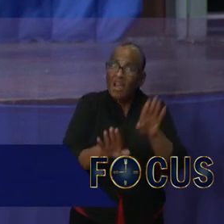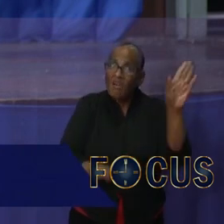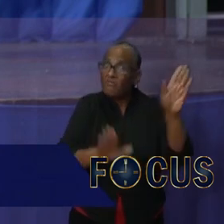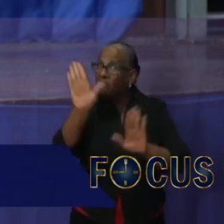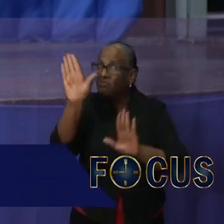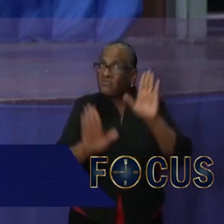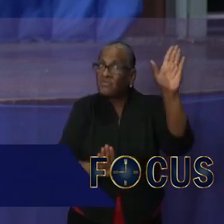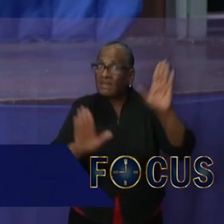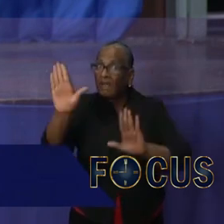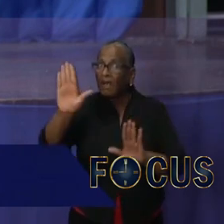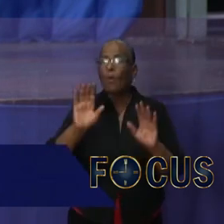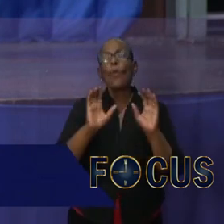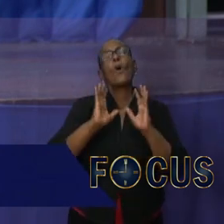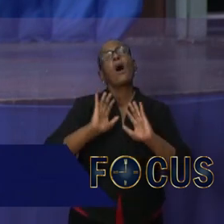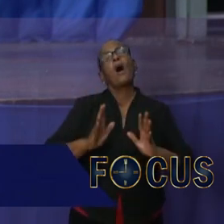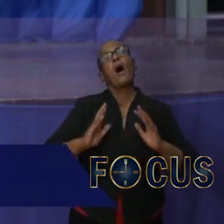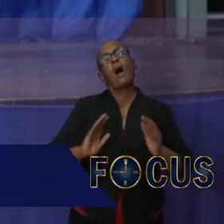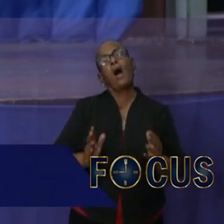neemt toe.